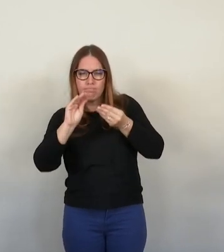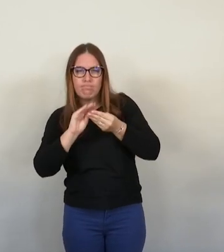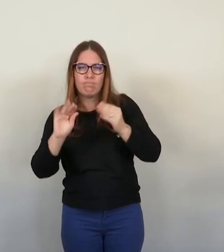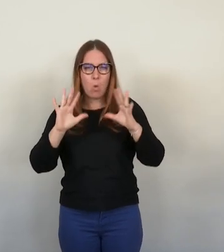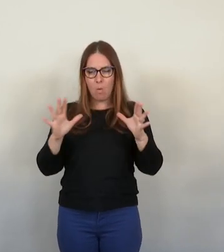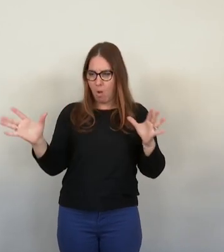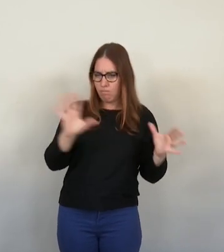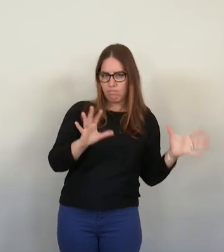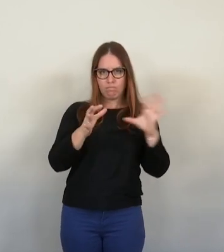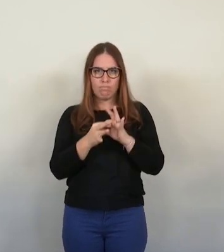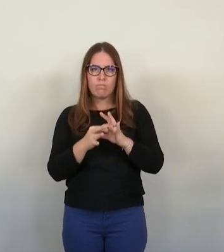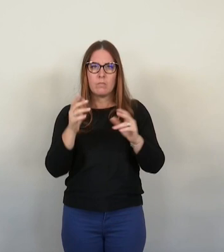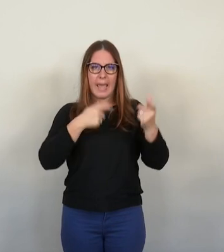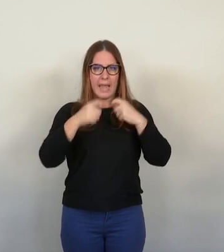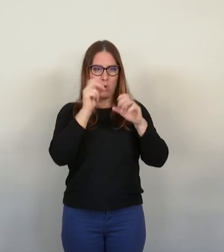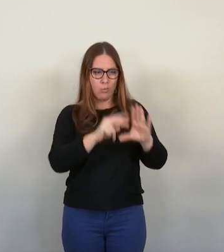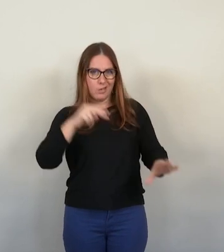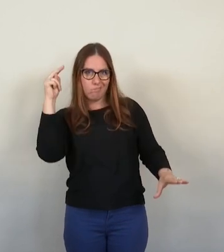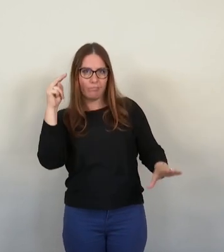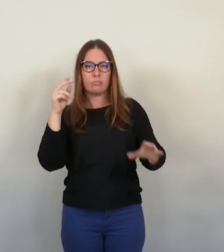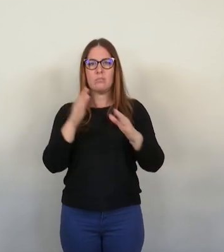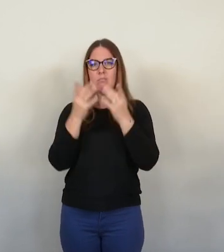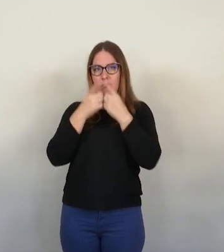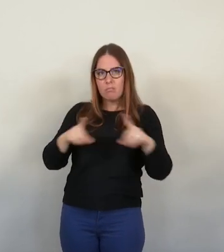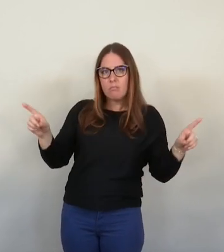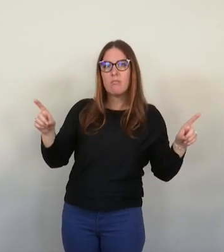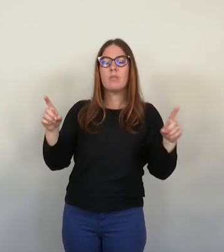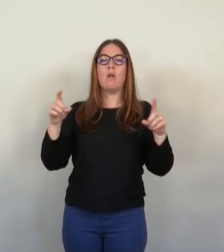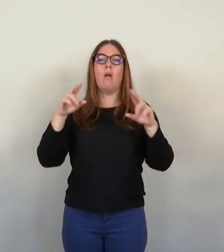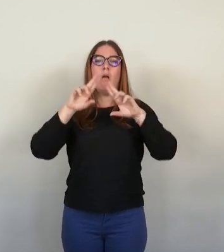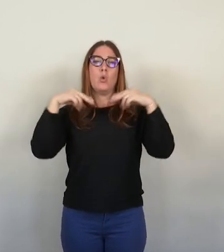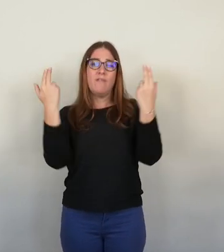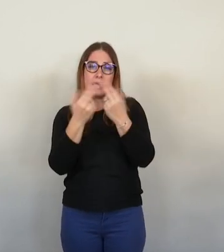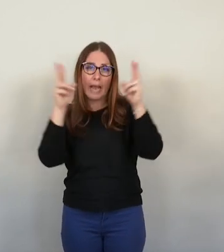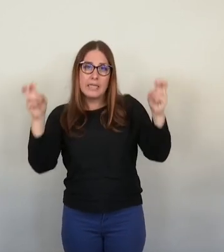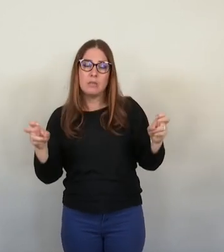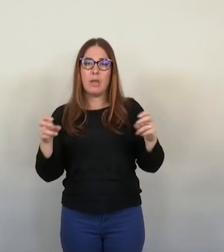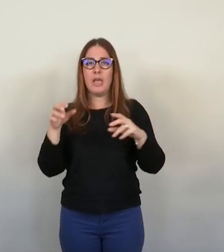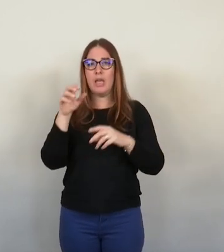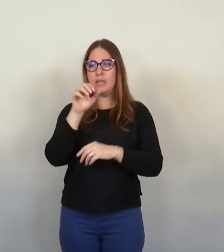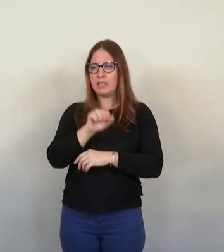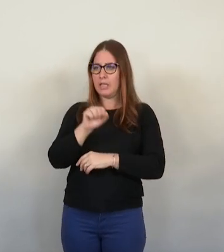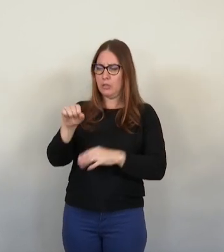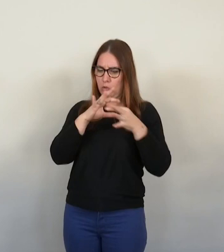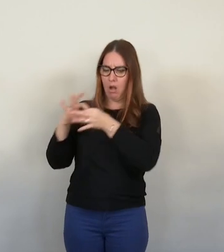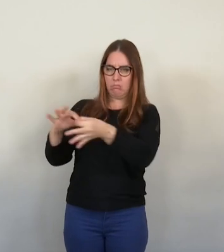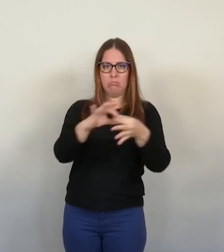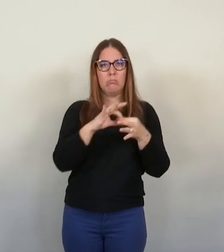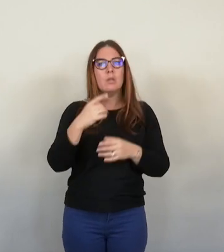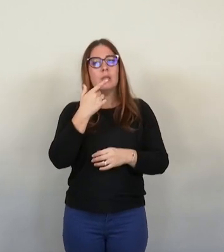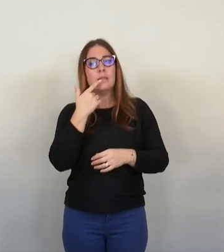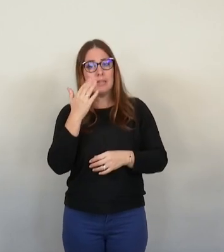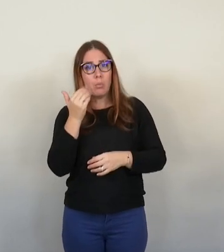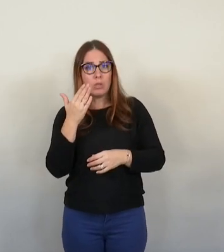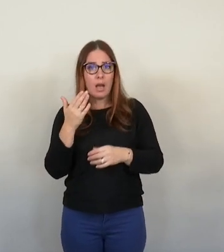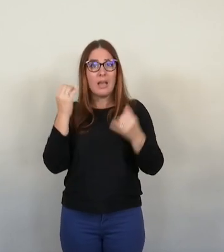coexister vision macroéconomique démocratie universalisme et cotisation sociale sans cette conception globale une initiative locale ne